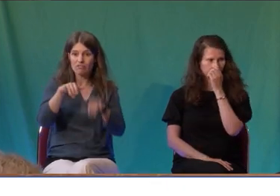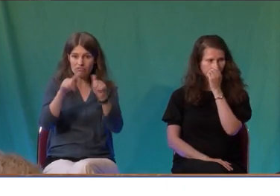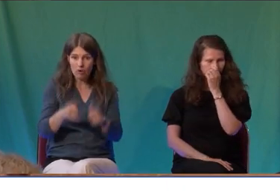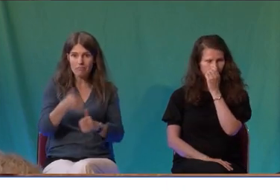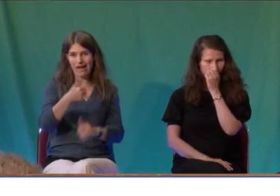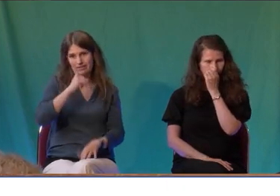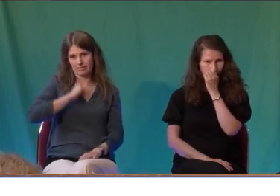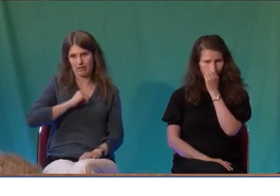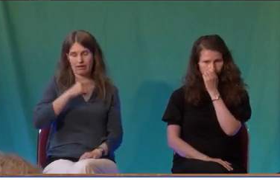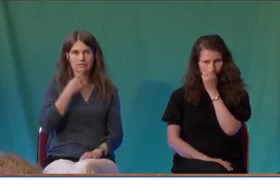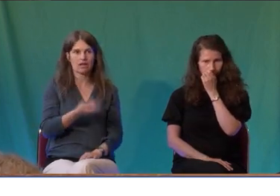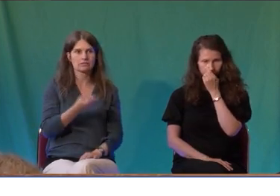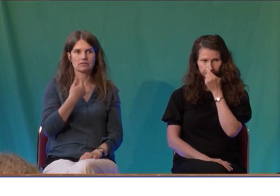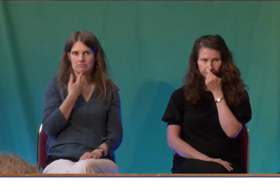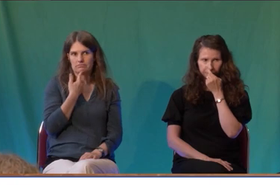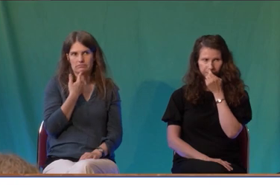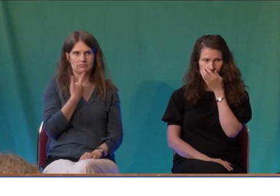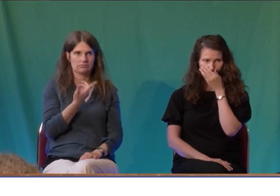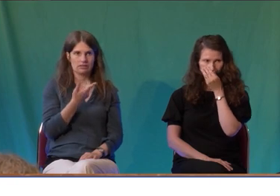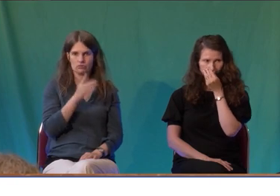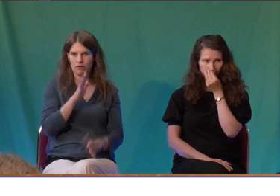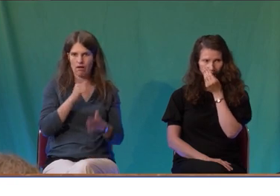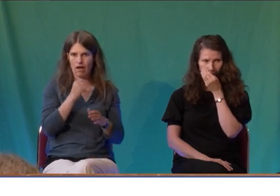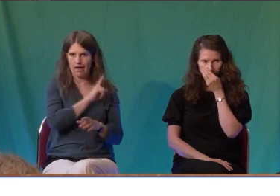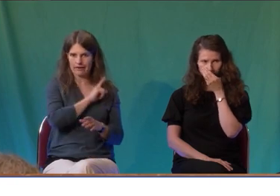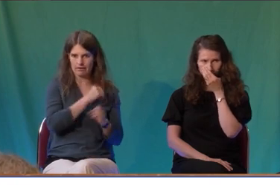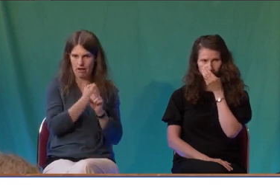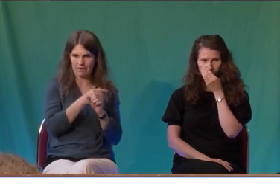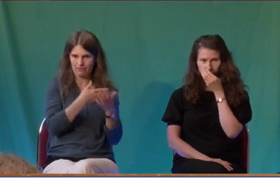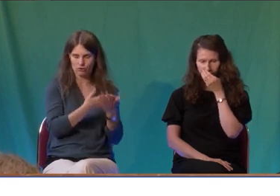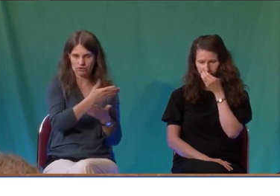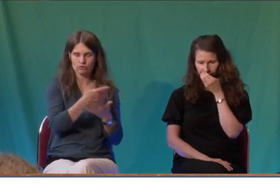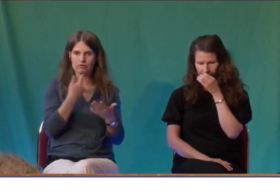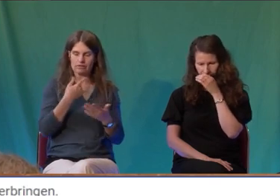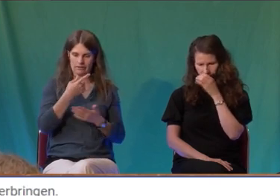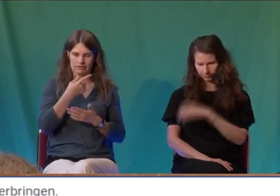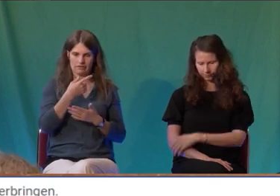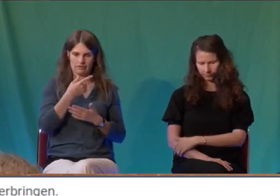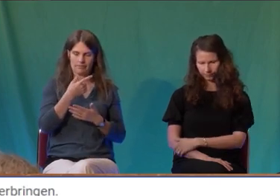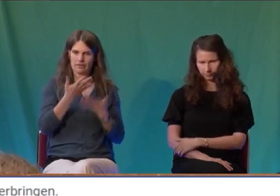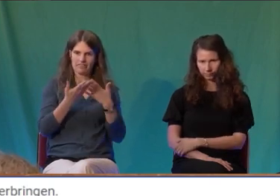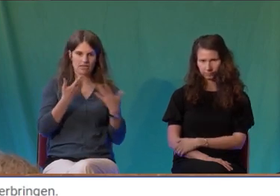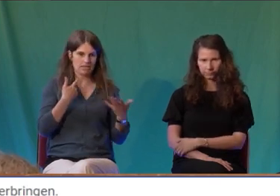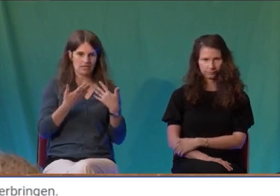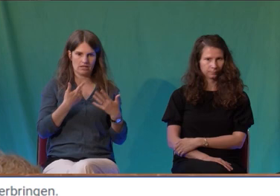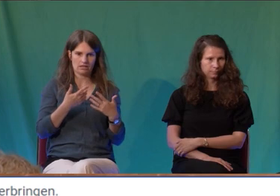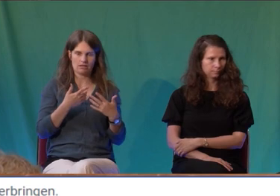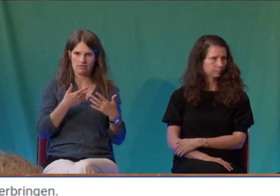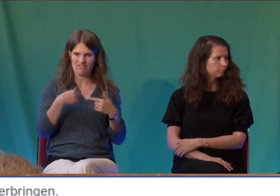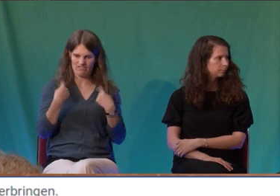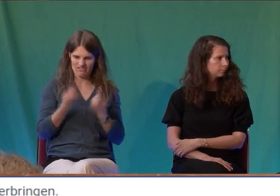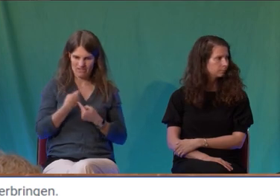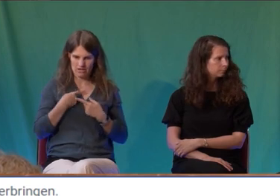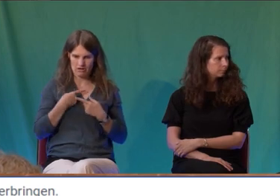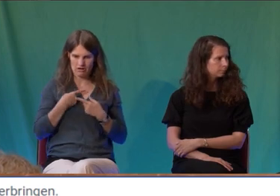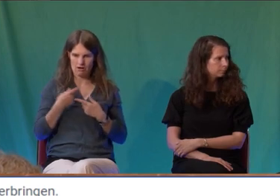Träger vertreten der gesagt also die ihre Arbeit vorgestellt haben dass sie über beide leistungssträger finanziert